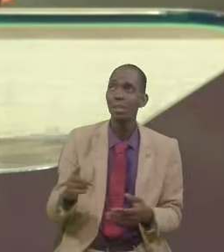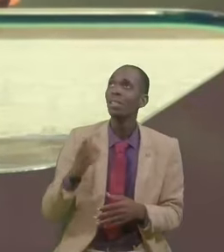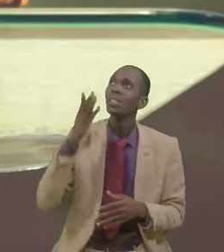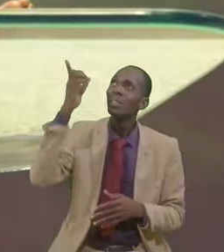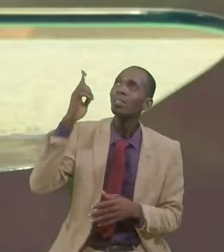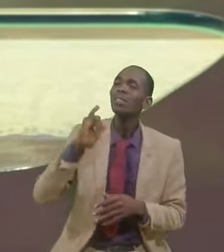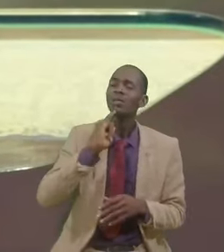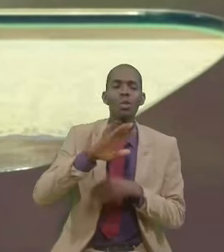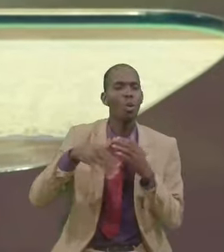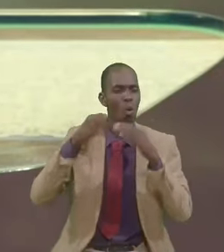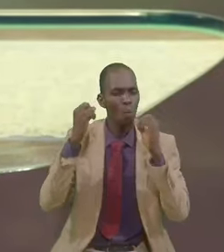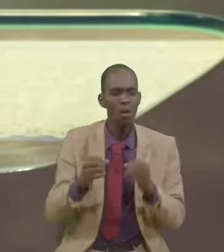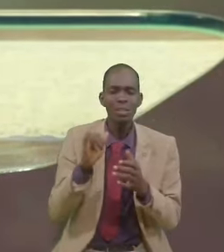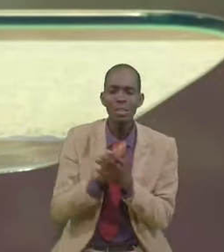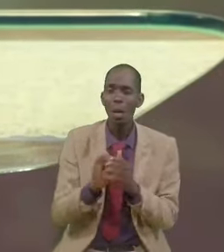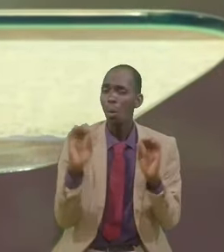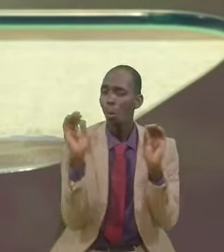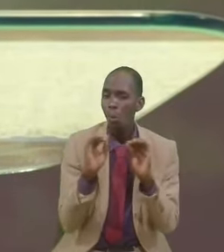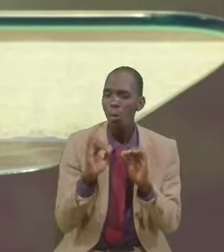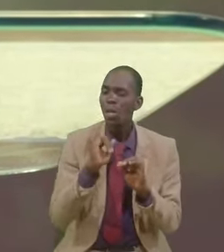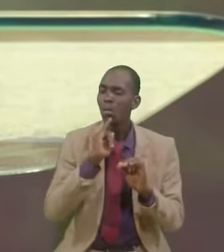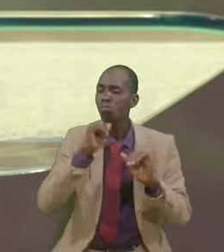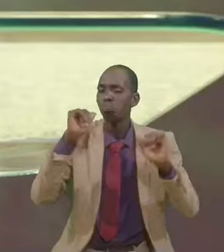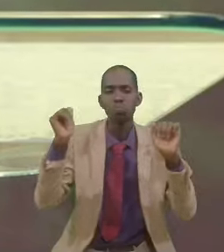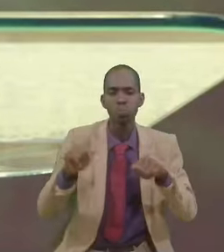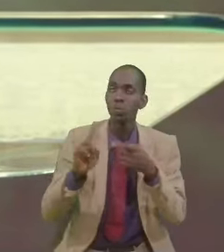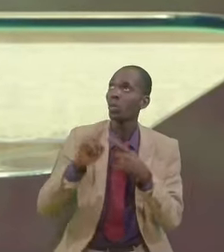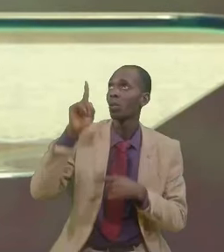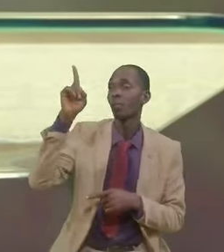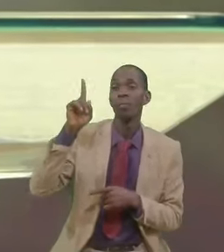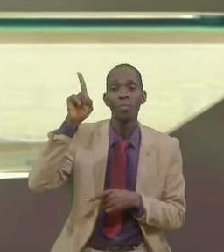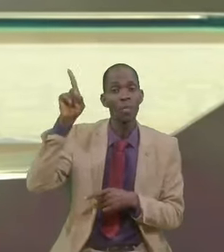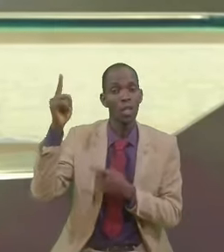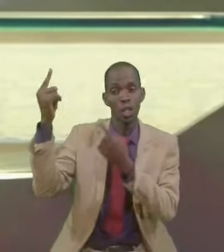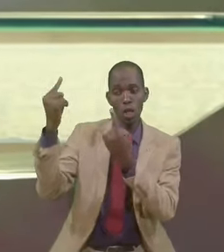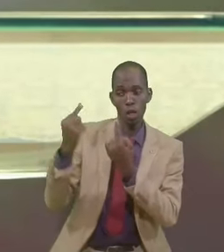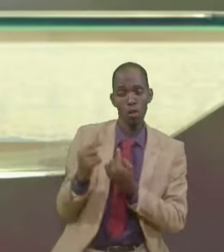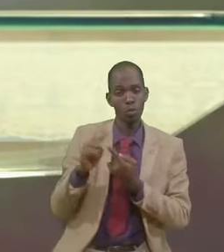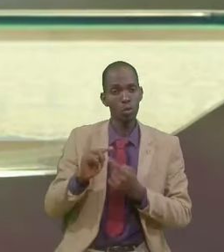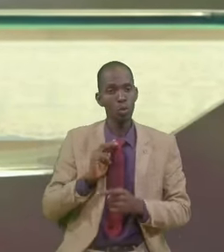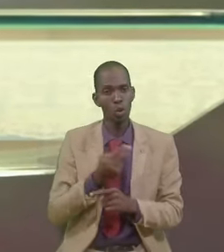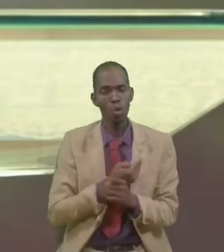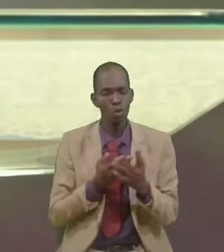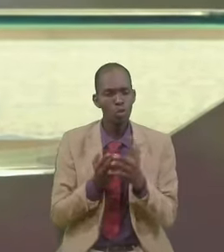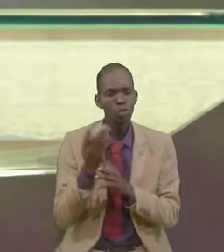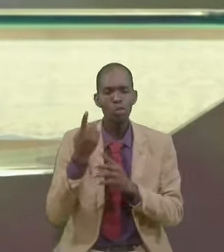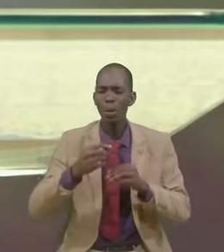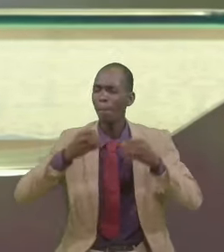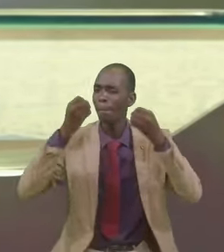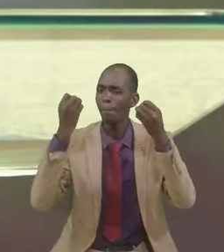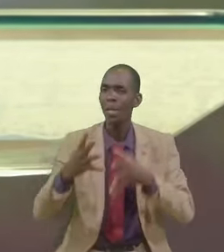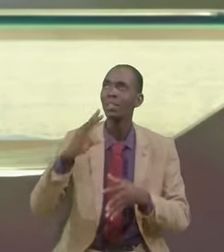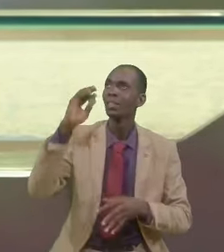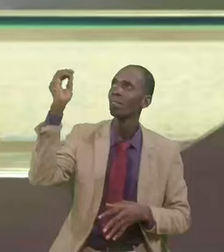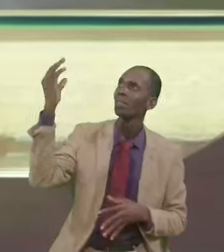n'y a rien qui lui soit impossible et il vient à nous par les grâces